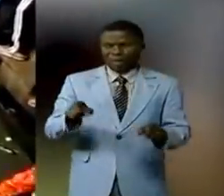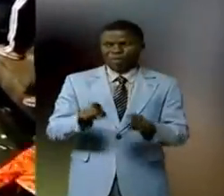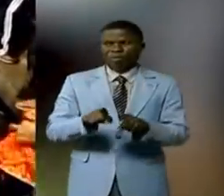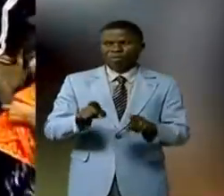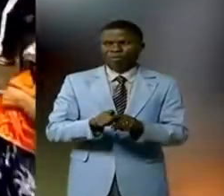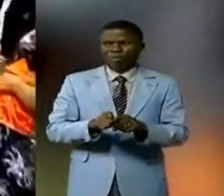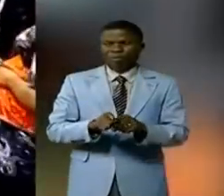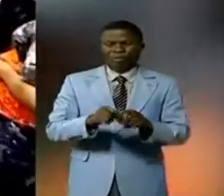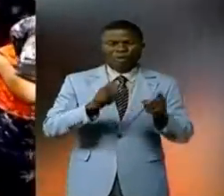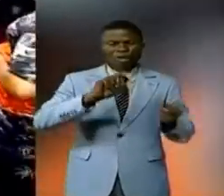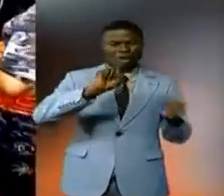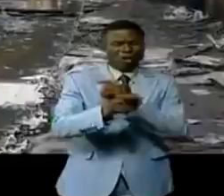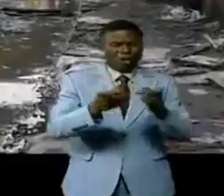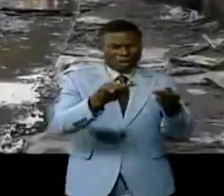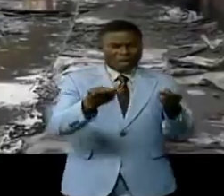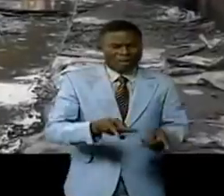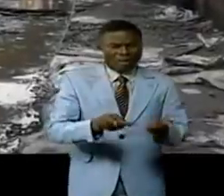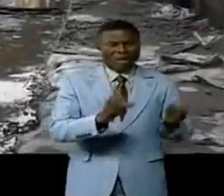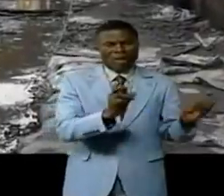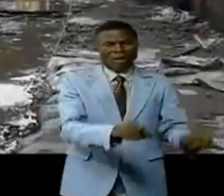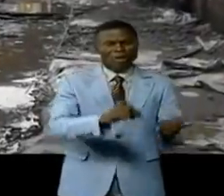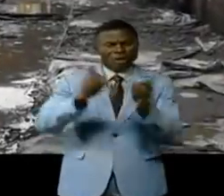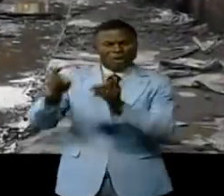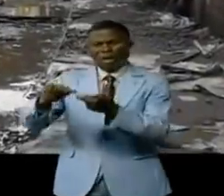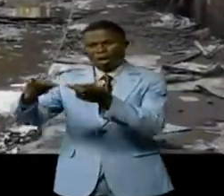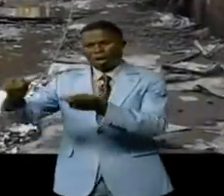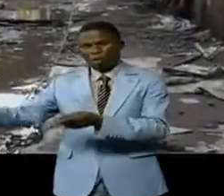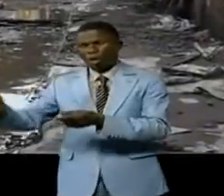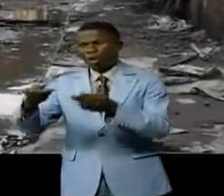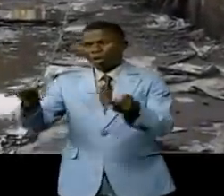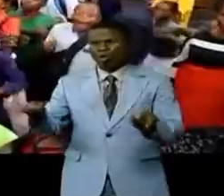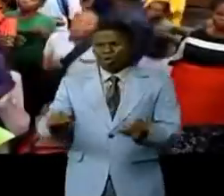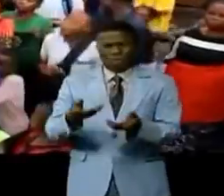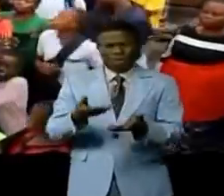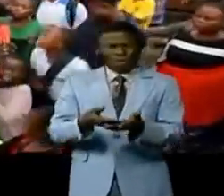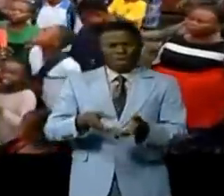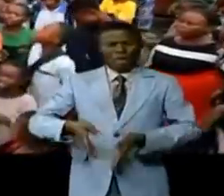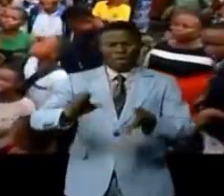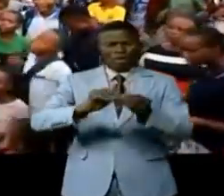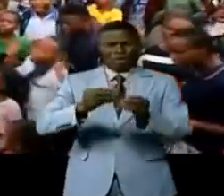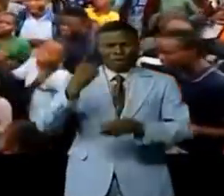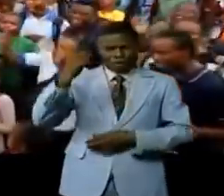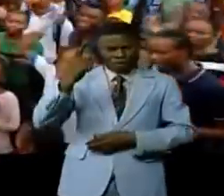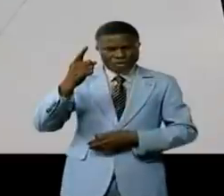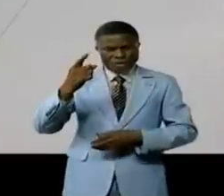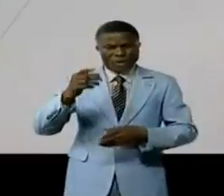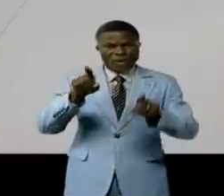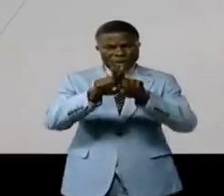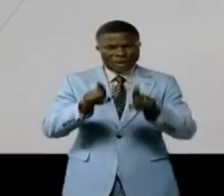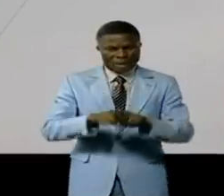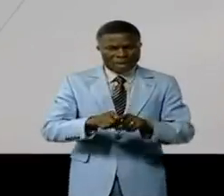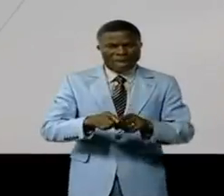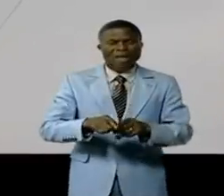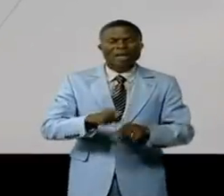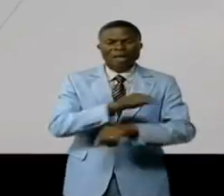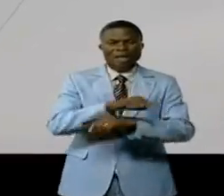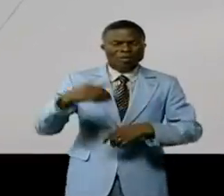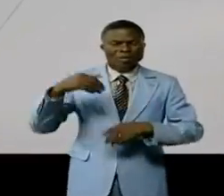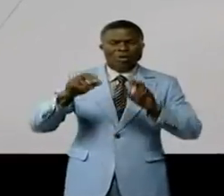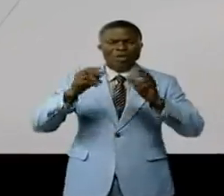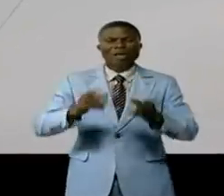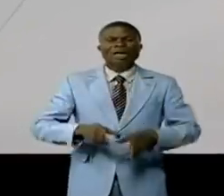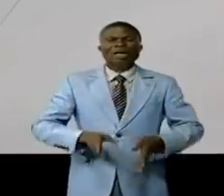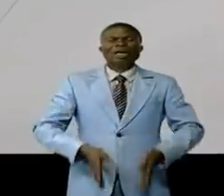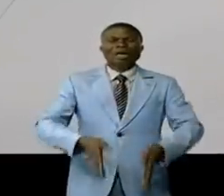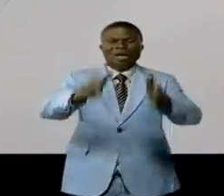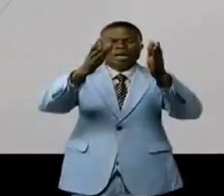la délocalisation de marchés pirates érigés le long de la route nationale numéro 1 et sur les emprises publiques de la ligne haute tension de la